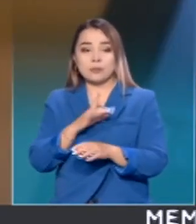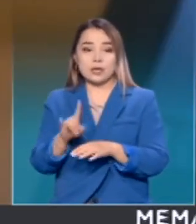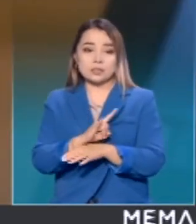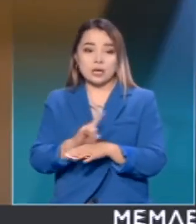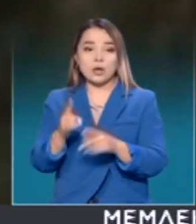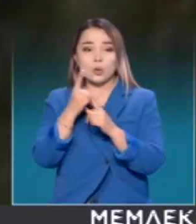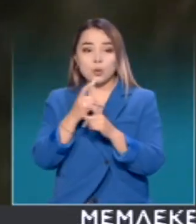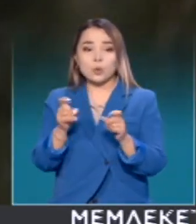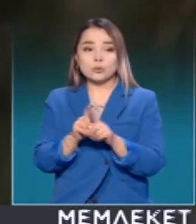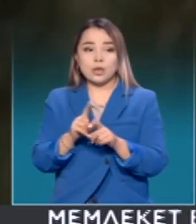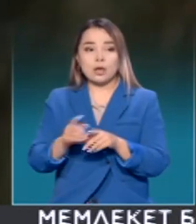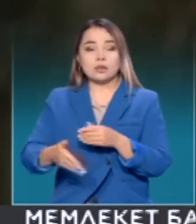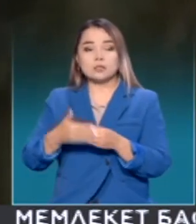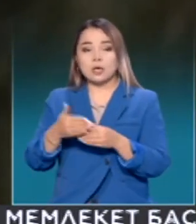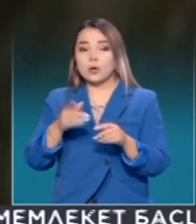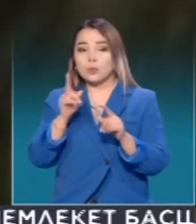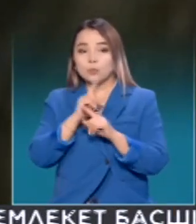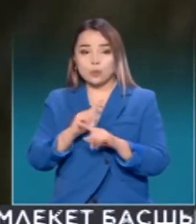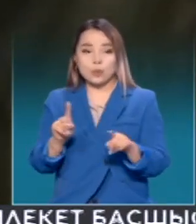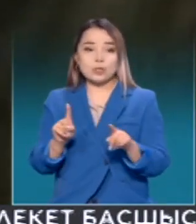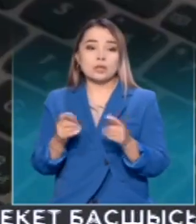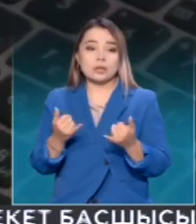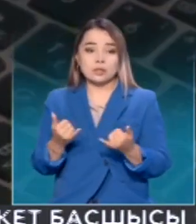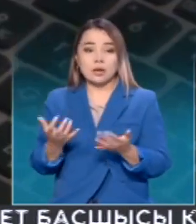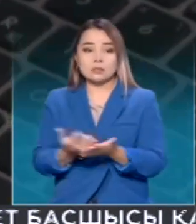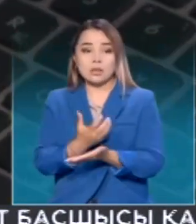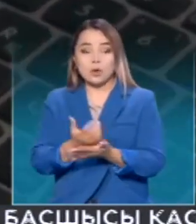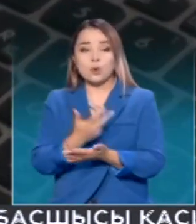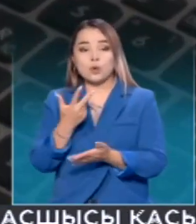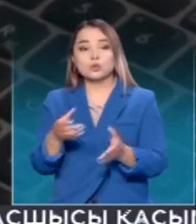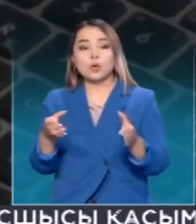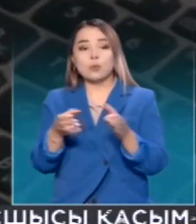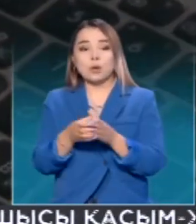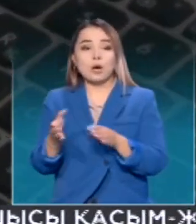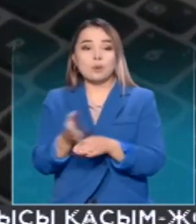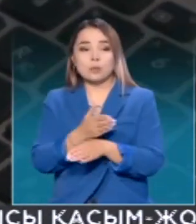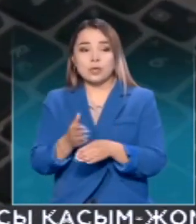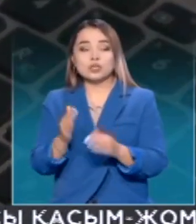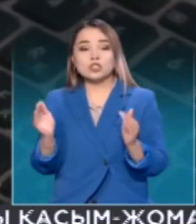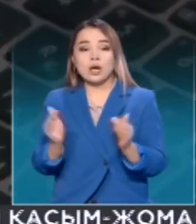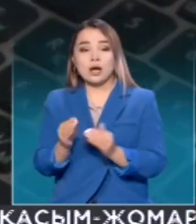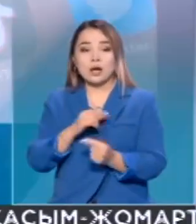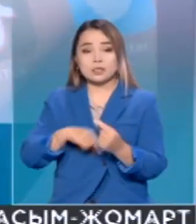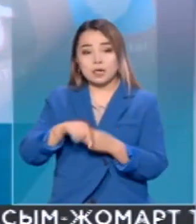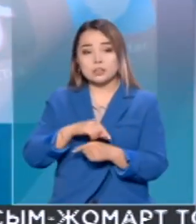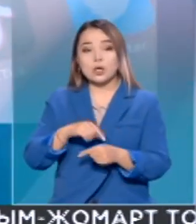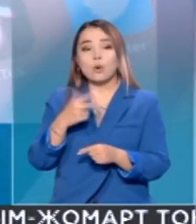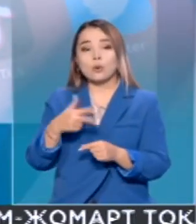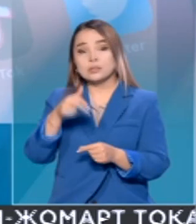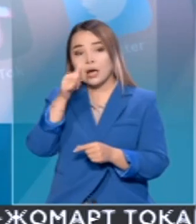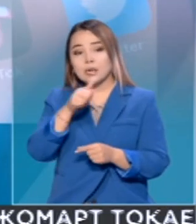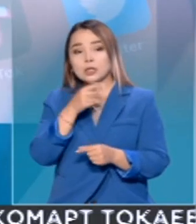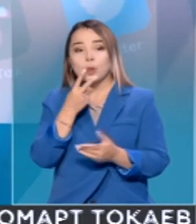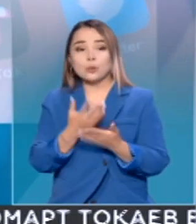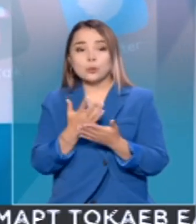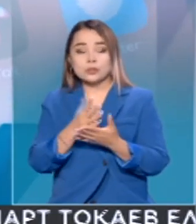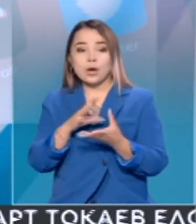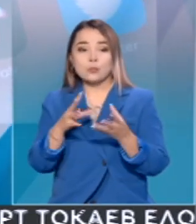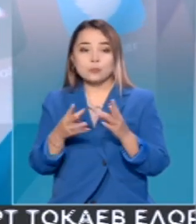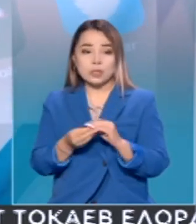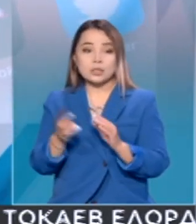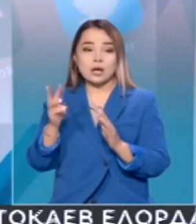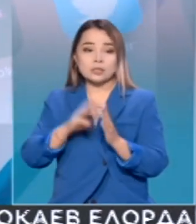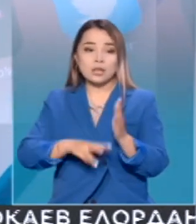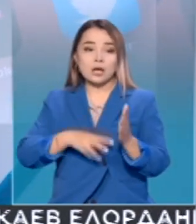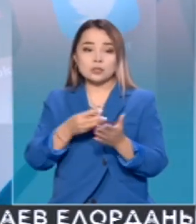таратқан блогерлер жазадан құтылмайды. Бұл ретте олар табысына қарай үш топқа бөлінеді. Шағын кәсіпкерлік болса, 30 айлық есептік көрсеткіш мөлшерінде